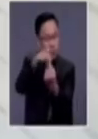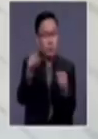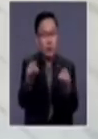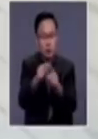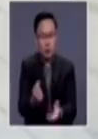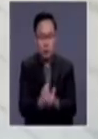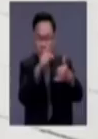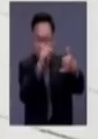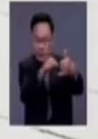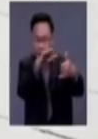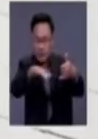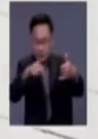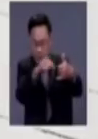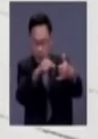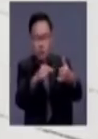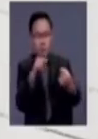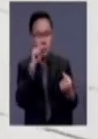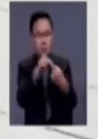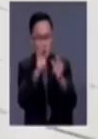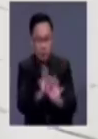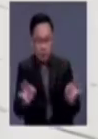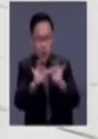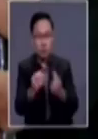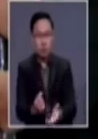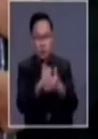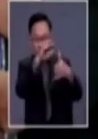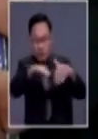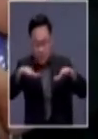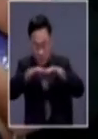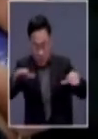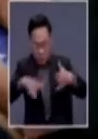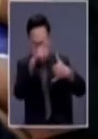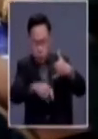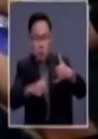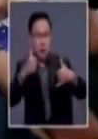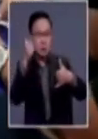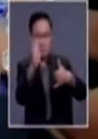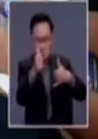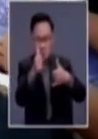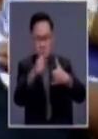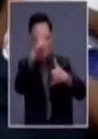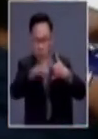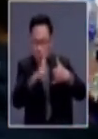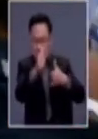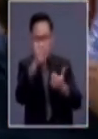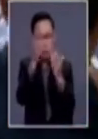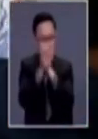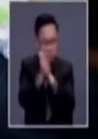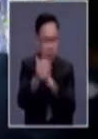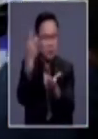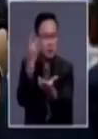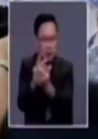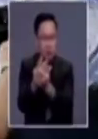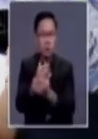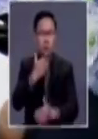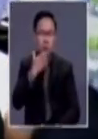ให้นักเรียนเป็นเด็กดีเด็กเก่งแล้วก็ยั่งยืนค่ะเพราะว่าโรงเรียนบ้านตากแดดนะคะไม่ใช่แค่โรงเรียนของคนในชุมชนบ้านตากแดด